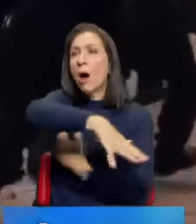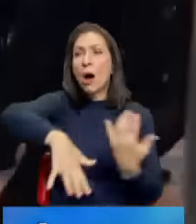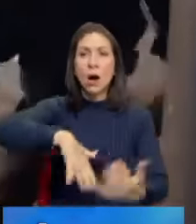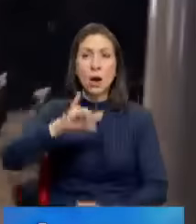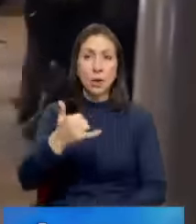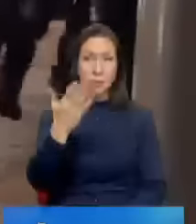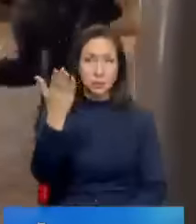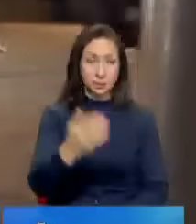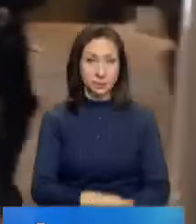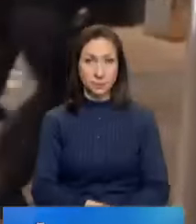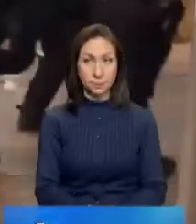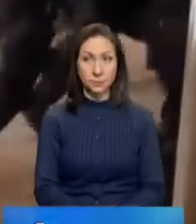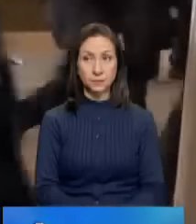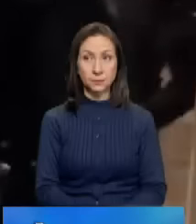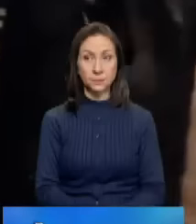döndü.